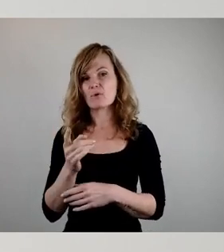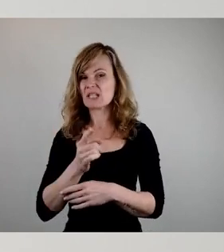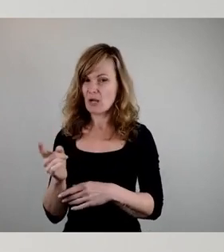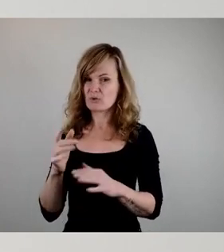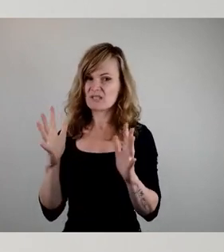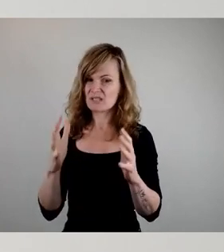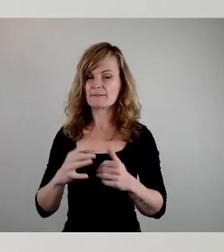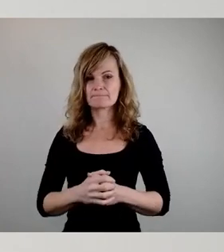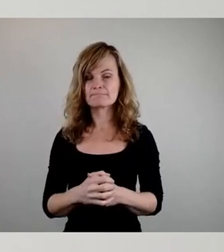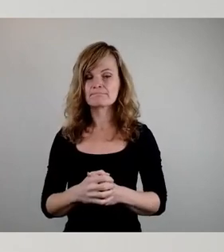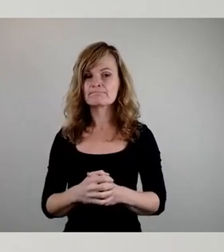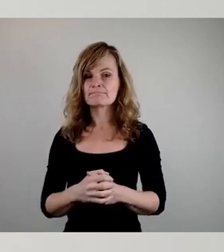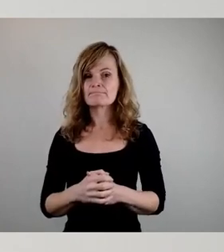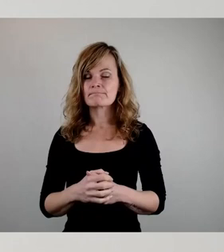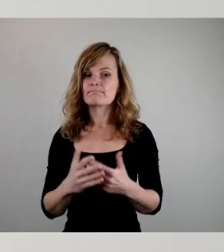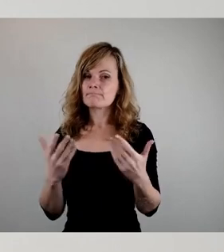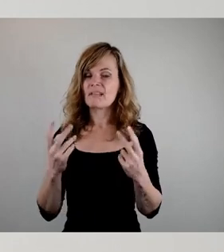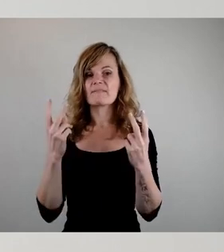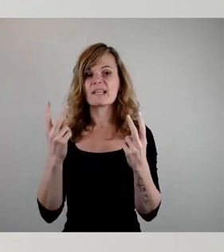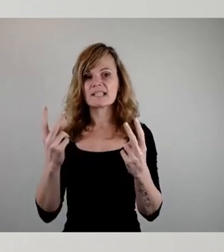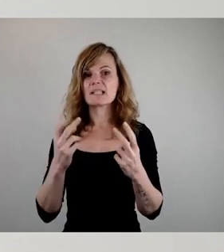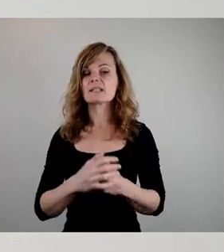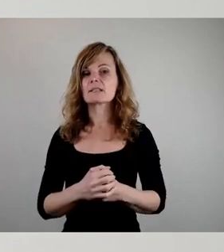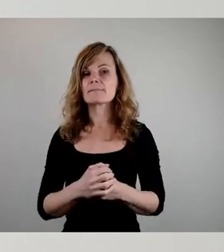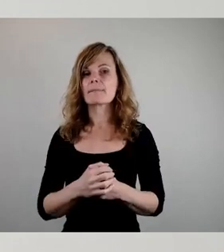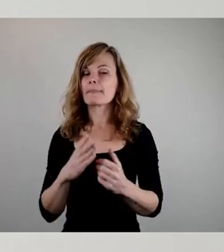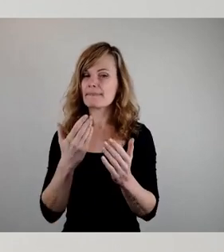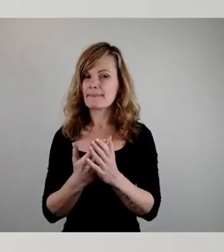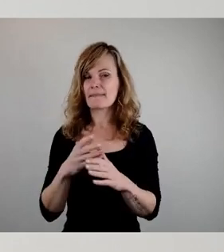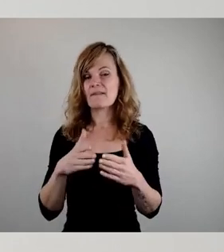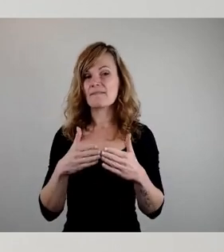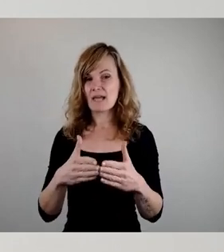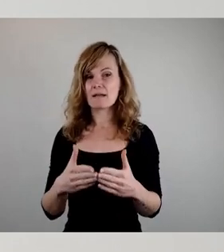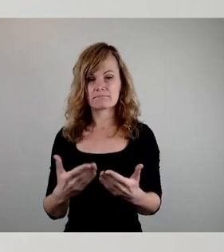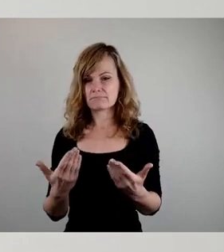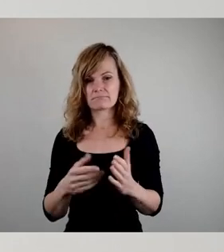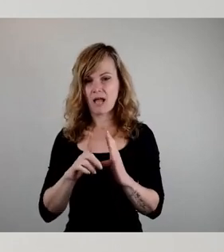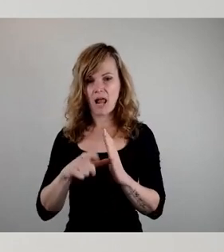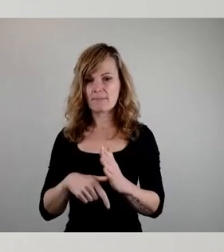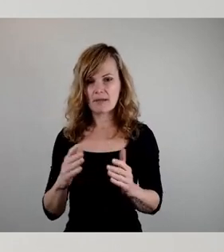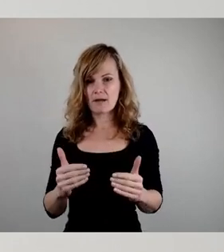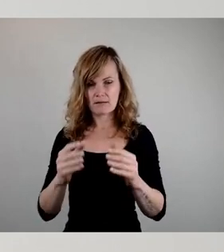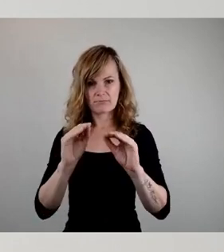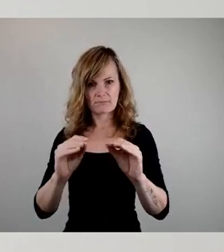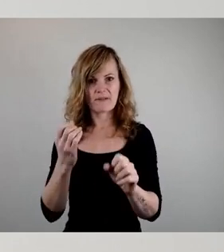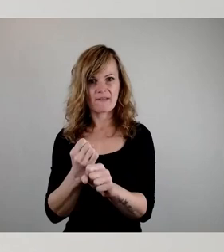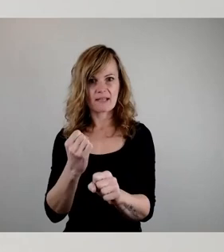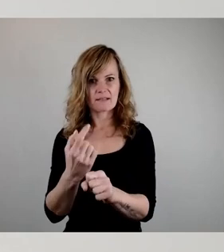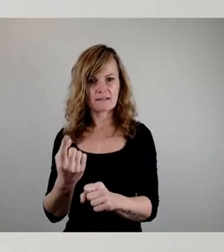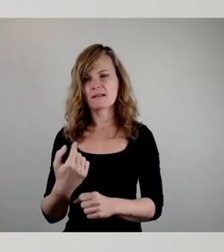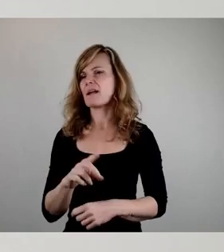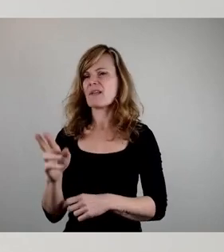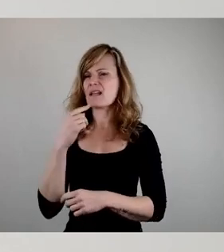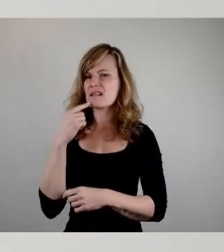Wichtig ist aber an der Stelle auch nochmal zu wissen, diese Fähre kann auch nicht innerhalb von einem halben Jahr eingerichtet werden. Also wer das behauptet, streut